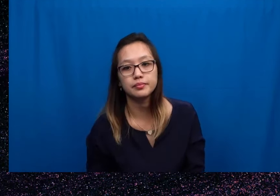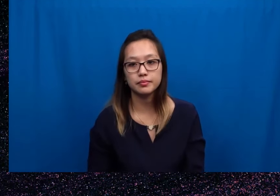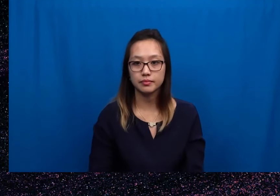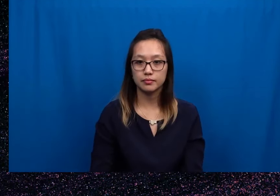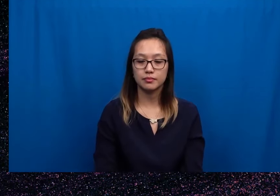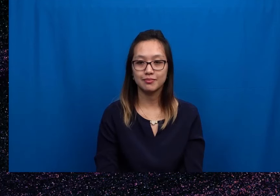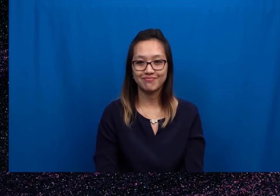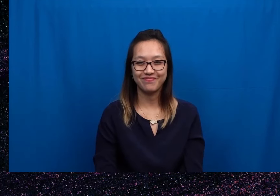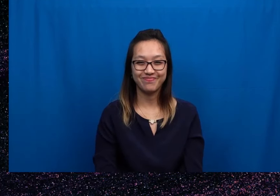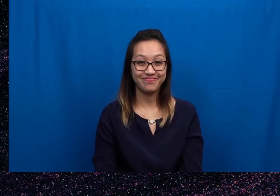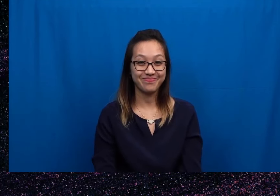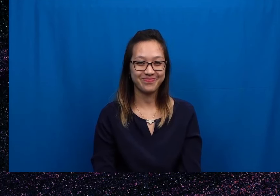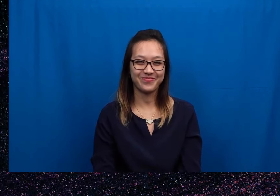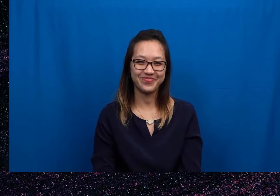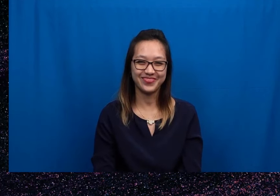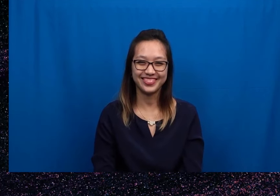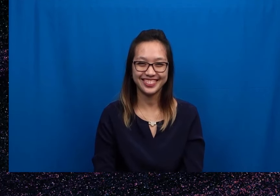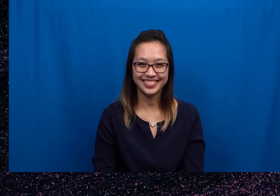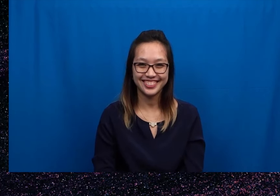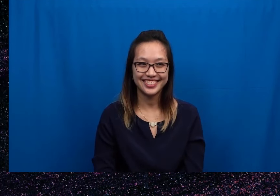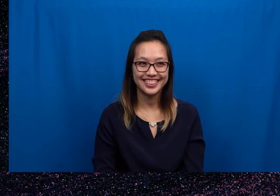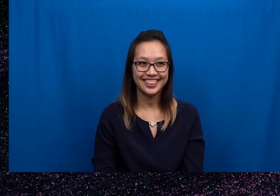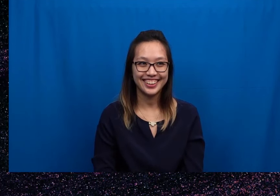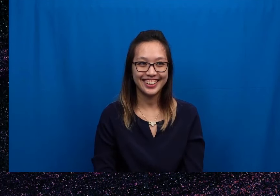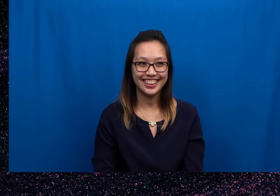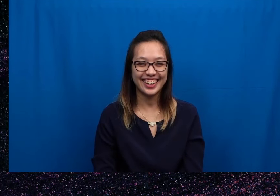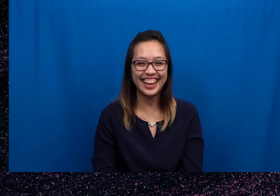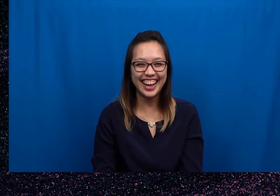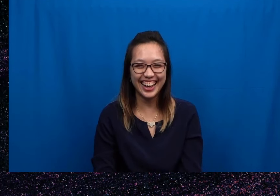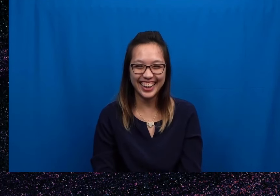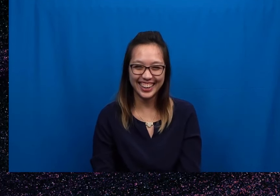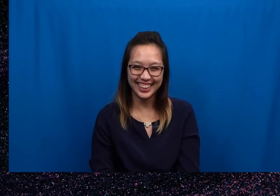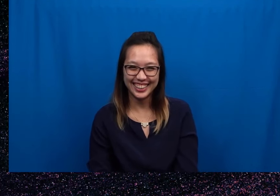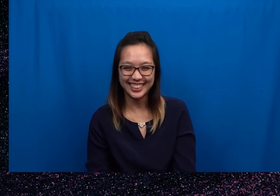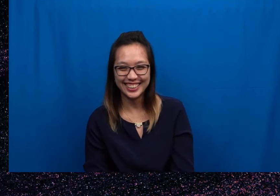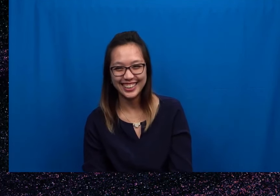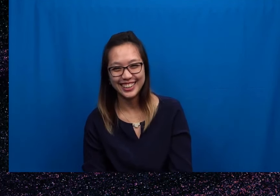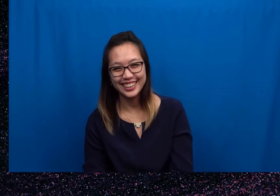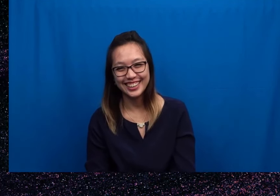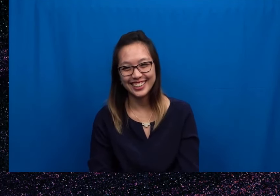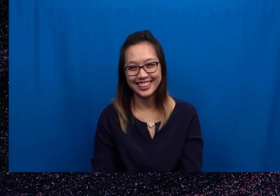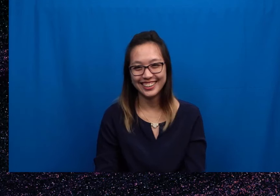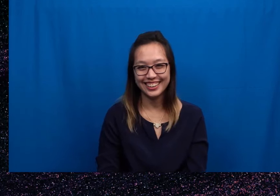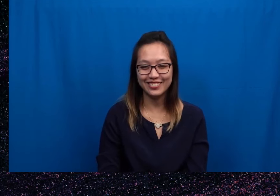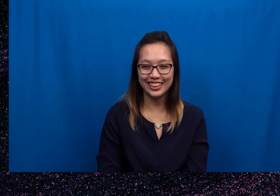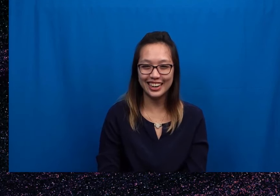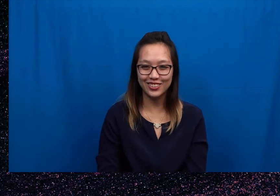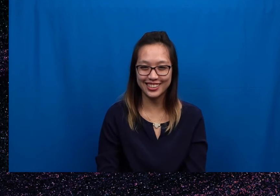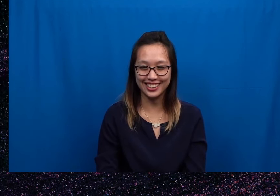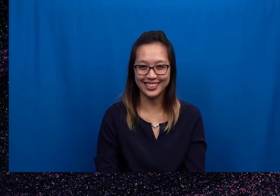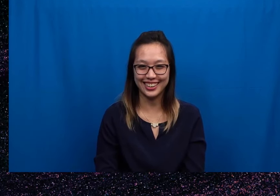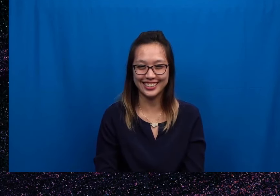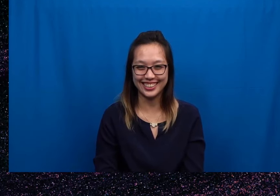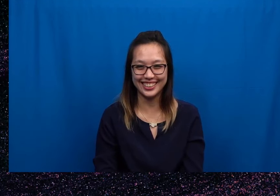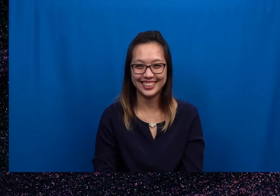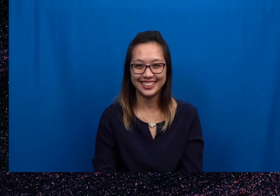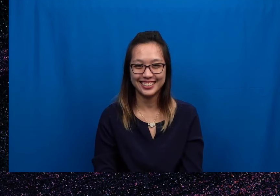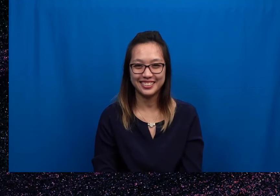karena kepercayaan kepada Kristus, yaitu kebenaran yang Allah anugerahkan berdasarkan